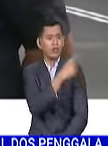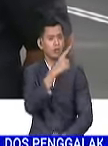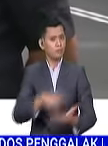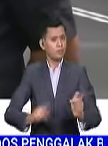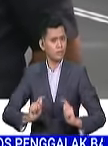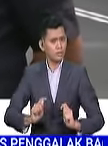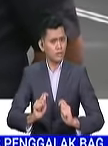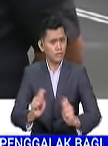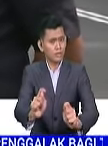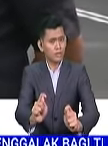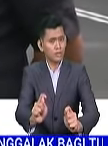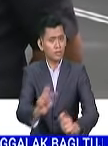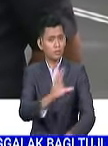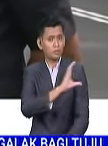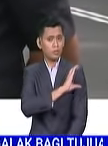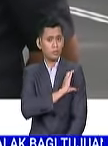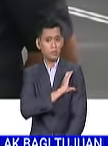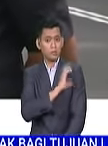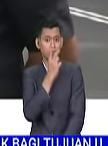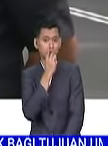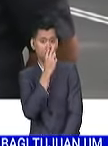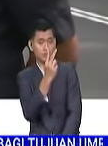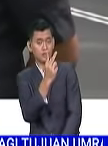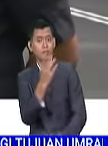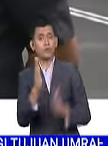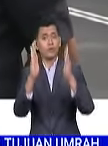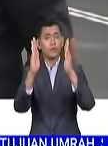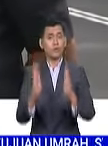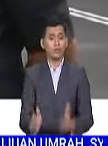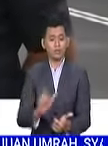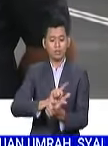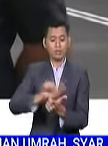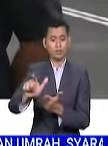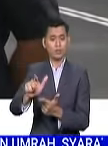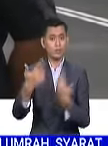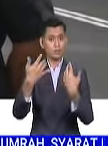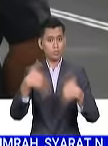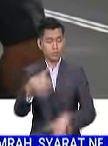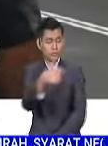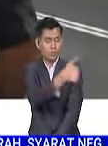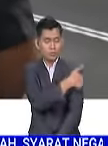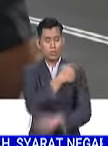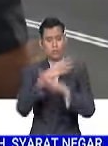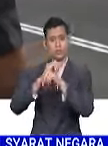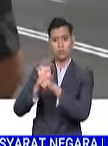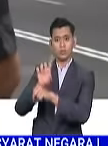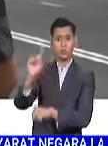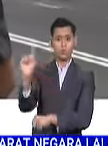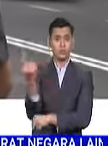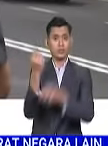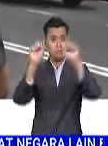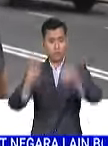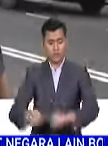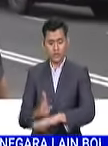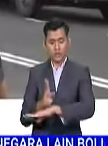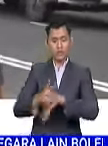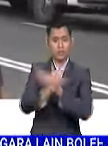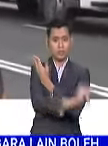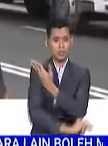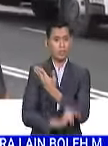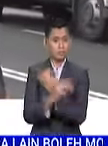bagi memastikan hanya individu yang layak sahaja boleh merentas negeri? Setakat ini kita pihak IPD Production